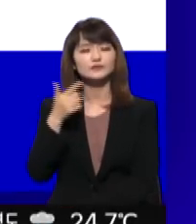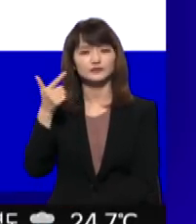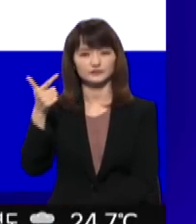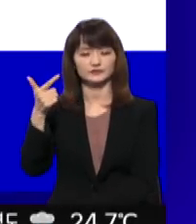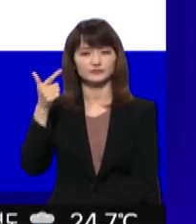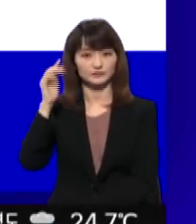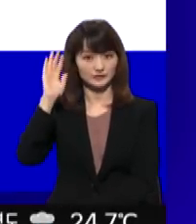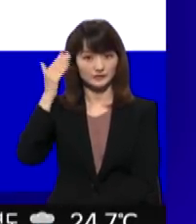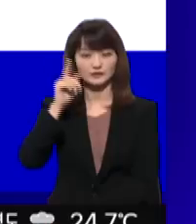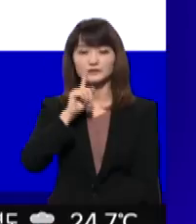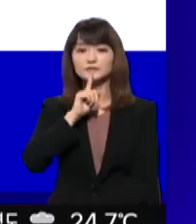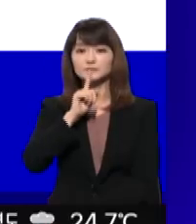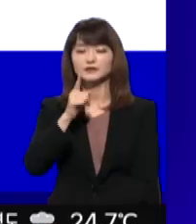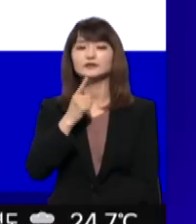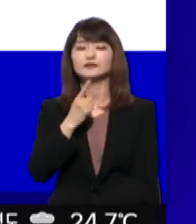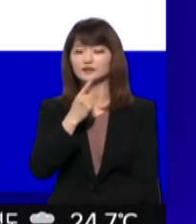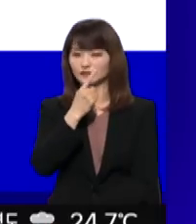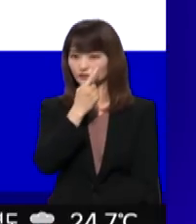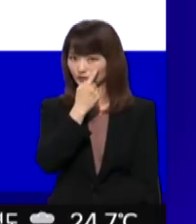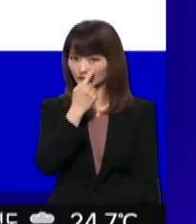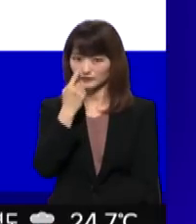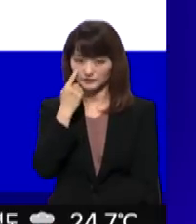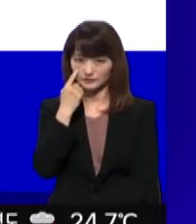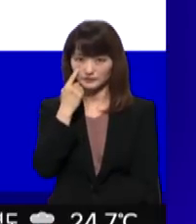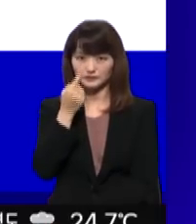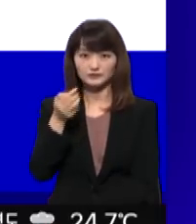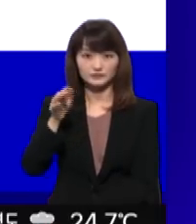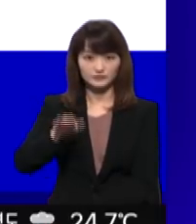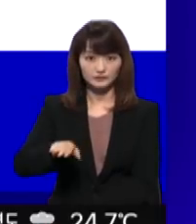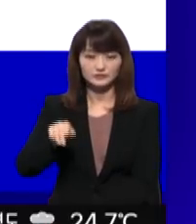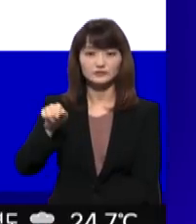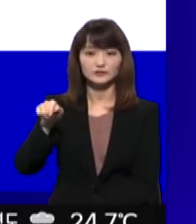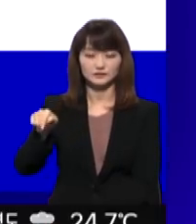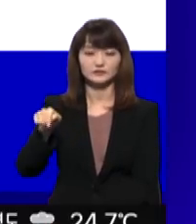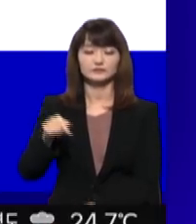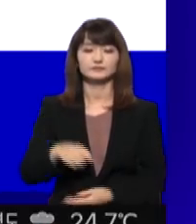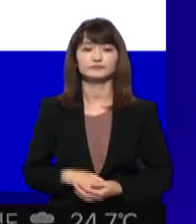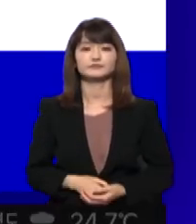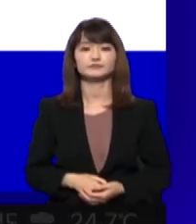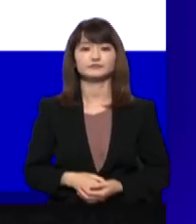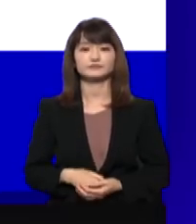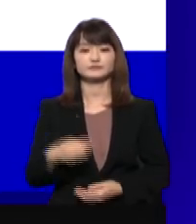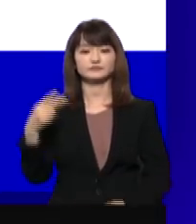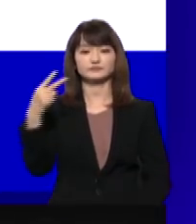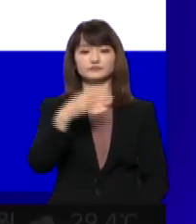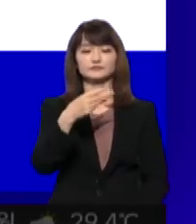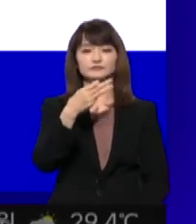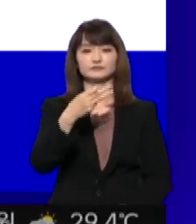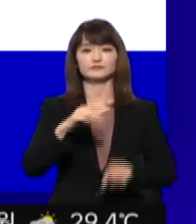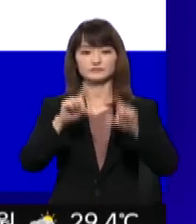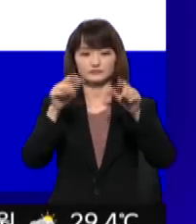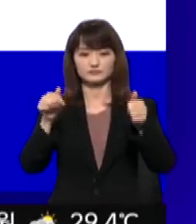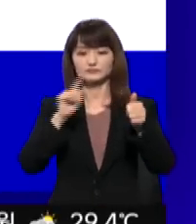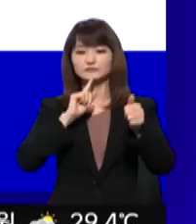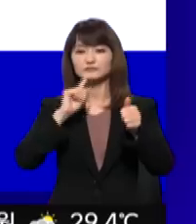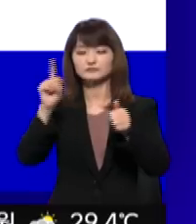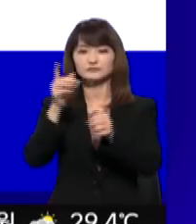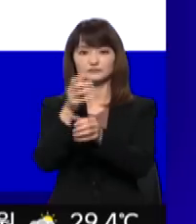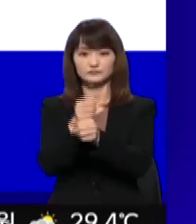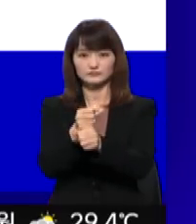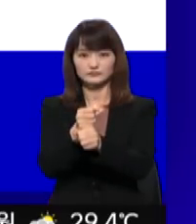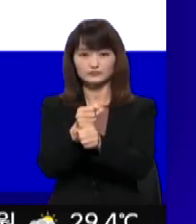최근 얘기를 한 바가 있습니다 하지만이 부분은 이미 2013년이면 공소시효가